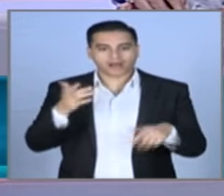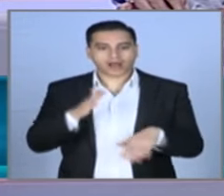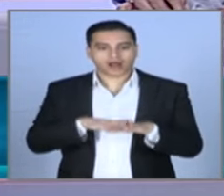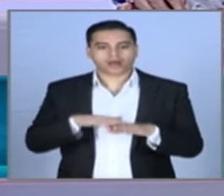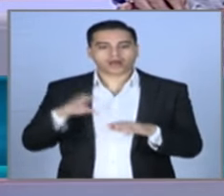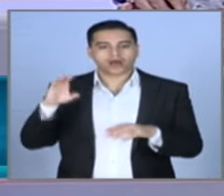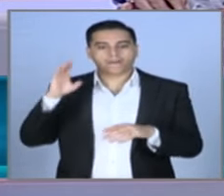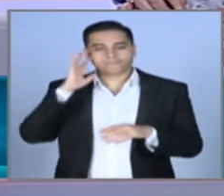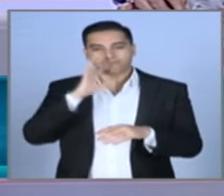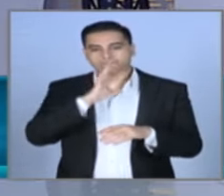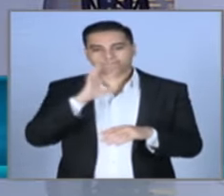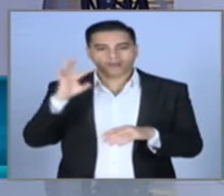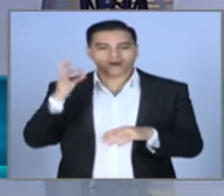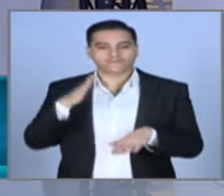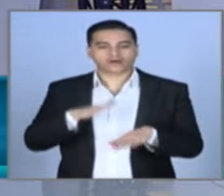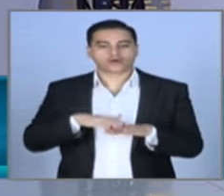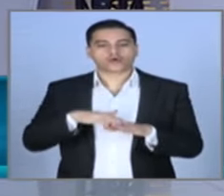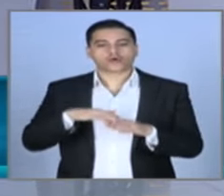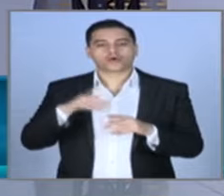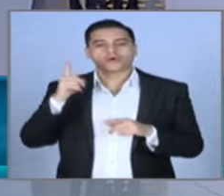الأمم المتحدة عام